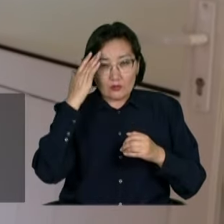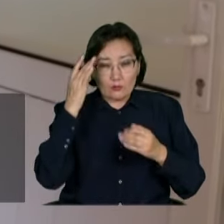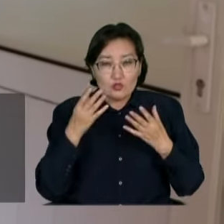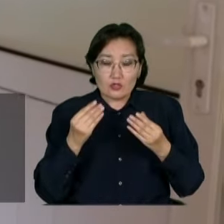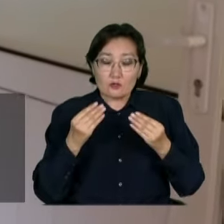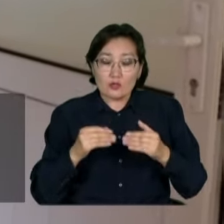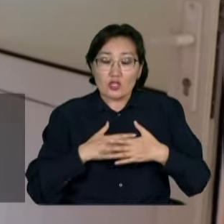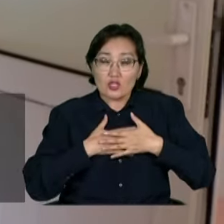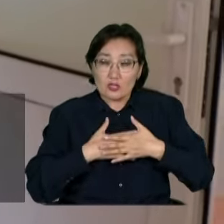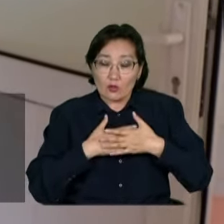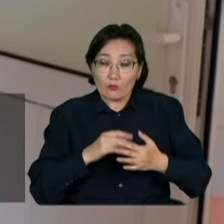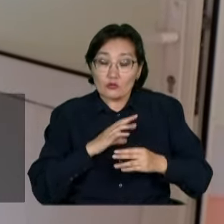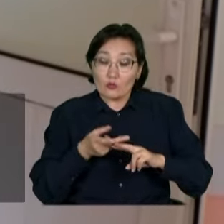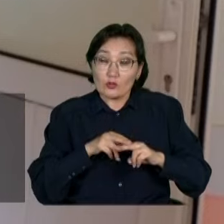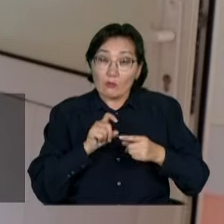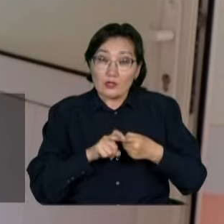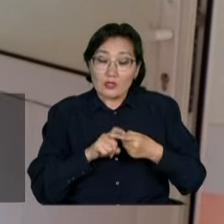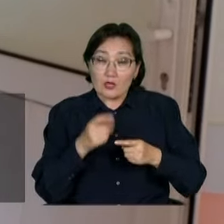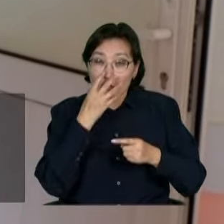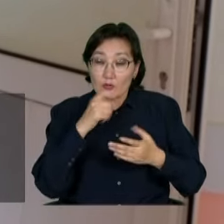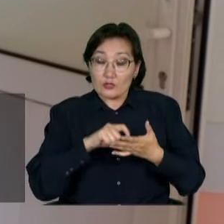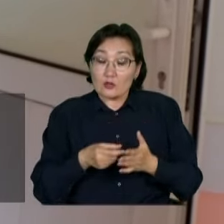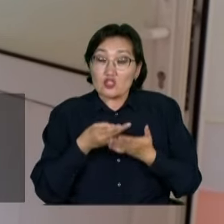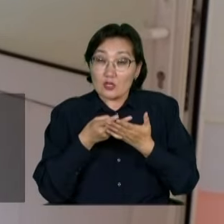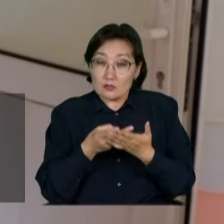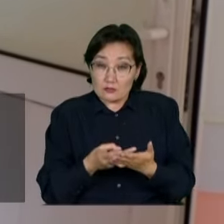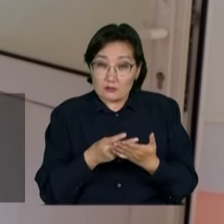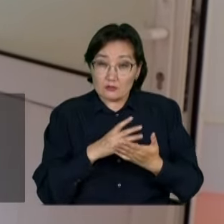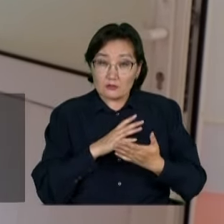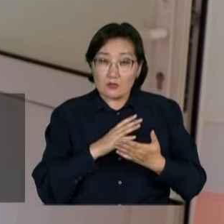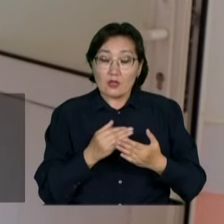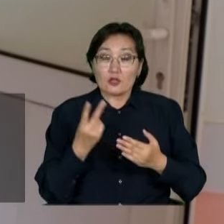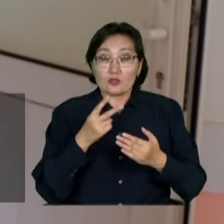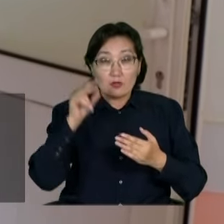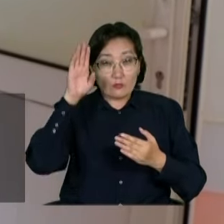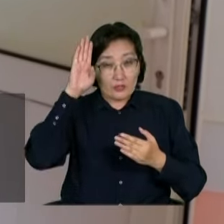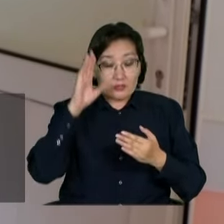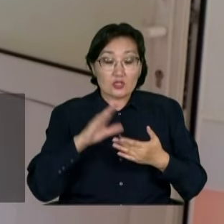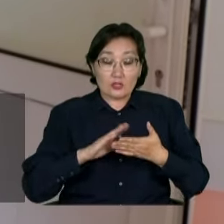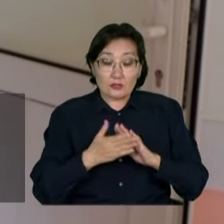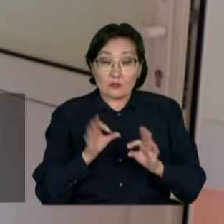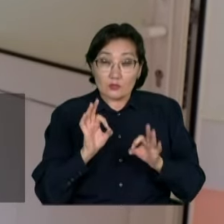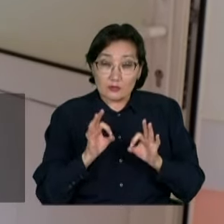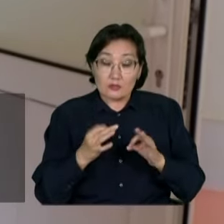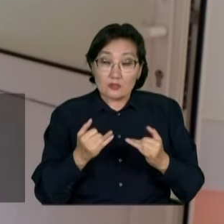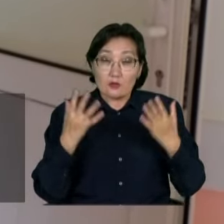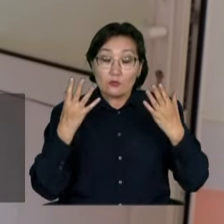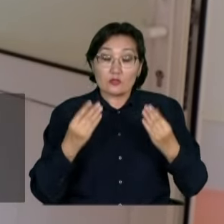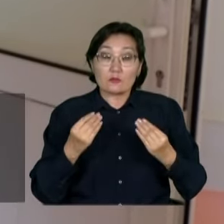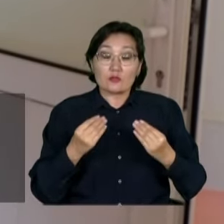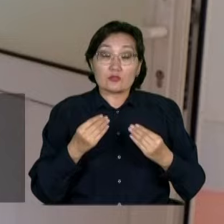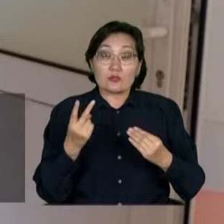демалу, ентігу болды. Соған байланысты реанимация бөліміне алдық балдарды. Екеуі де жағдайлар жаман емес, қазіргі кезде екеуі